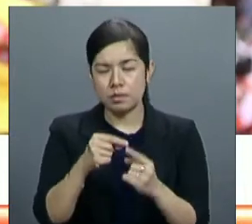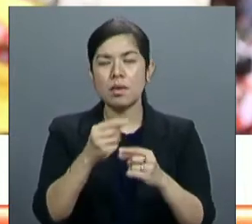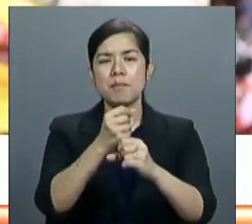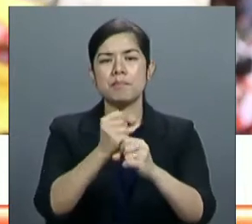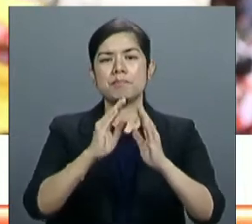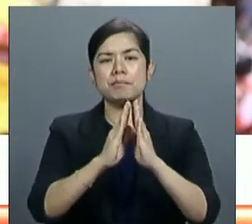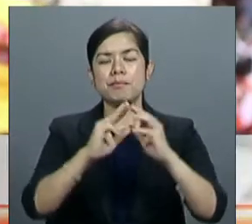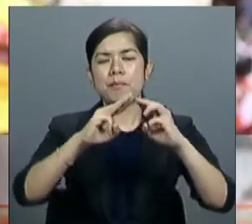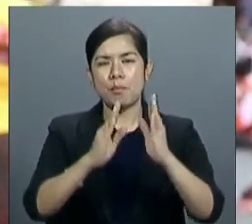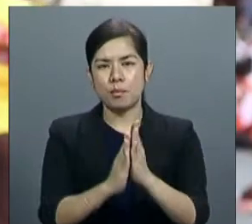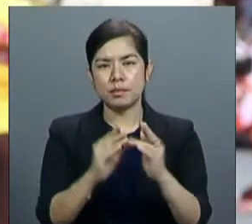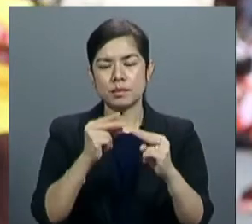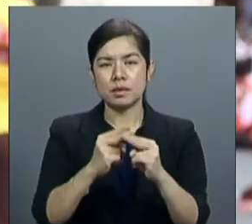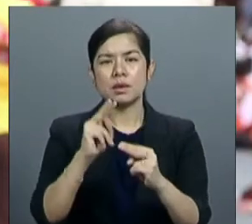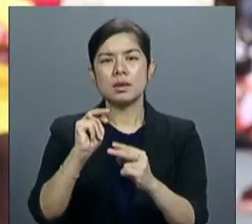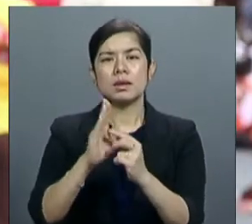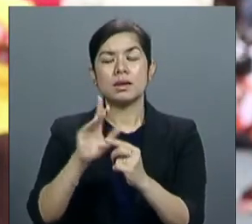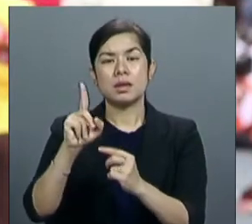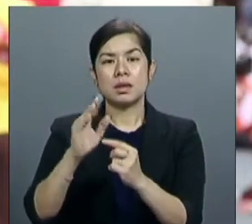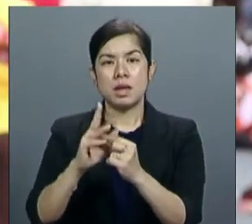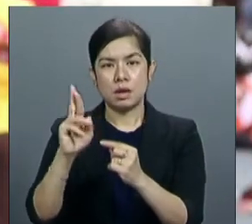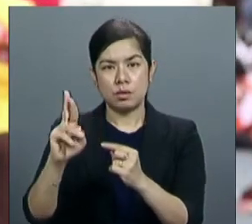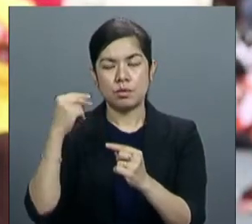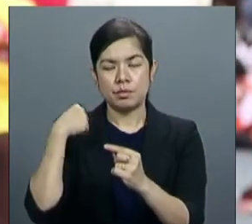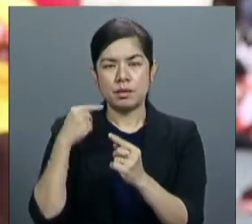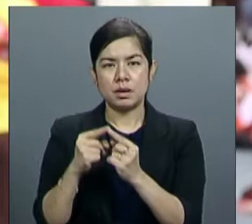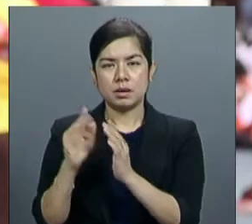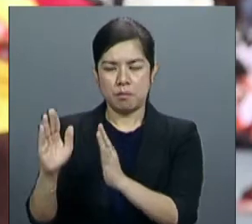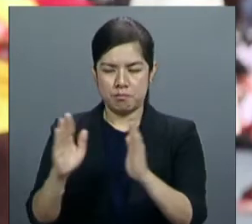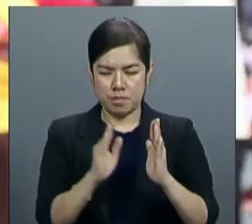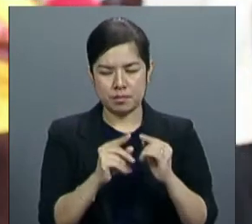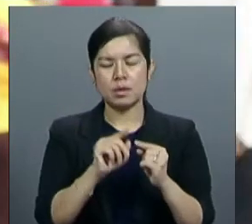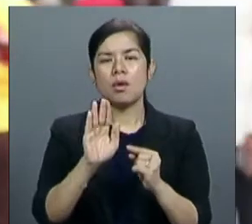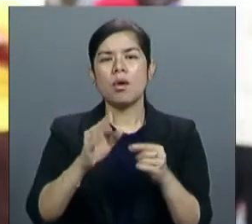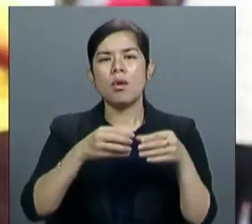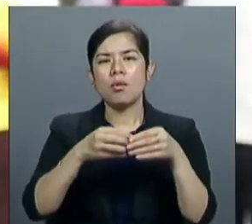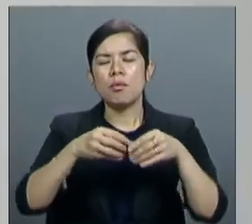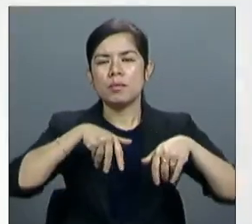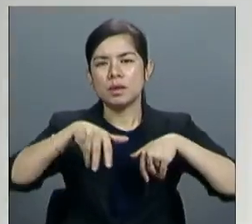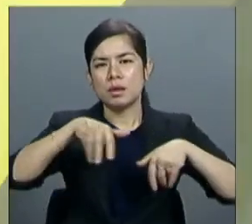ลและยังเป็นการสืบสานวัฒนธรรมประเพณีของชาวอีสานอีกด้วยครับ